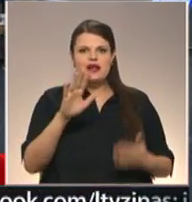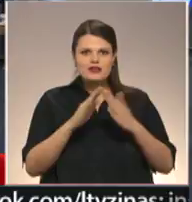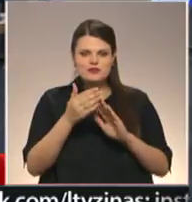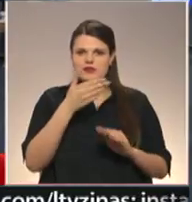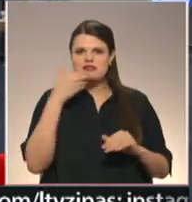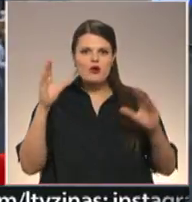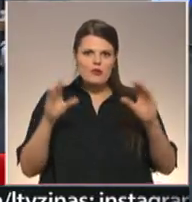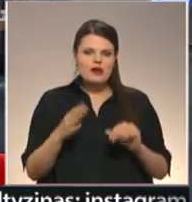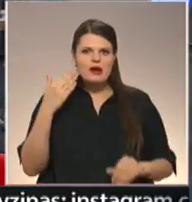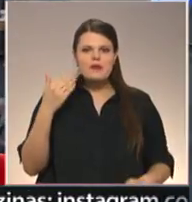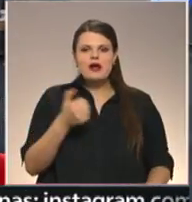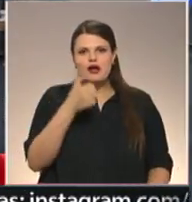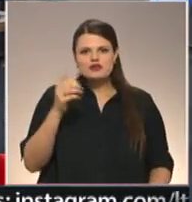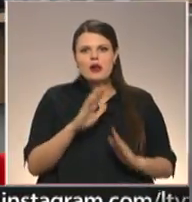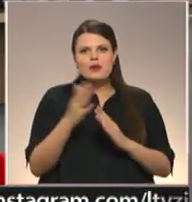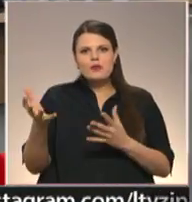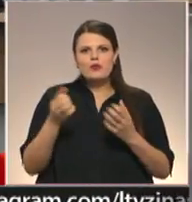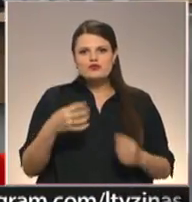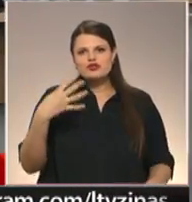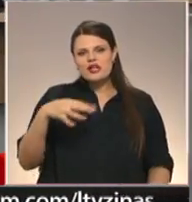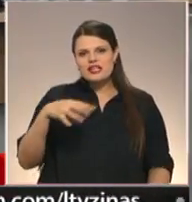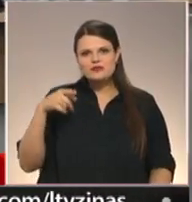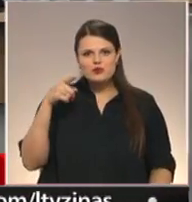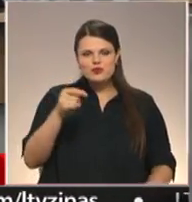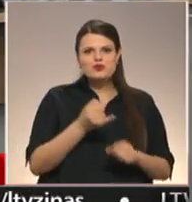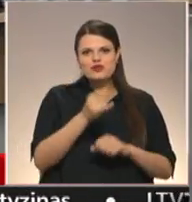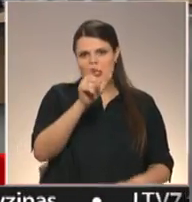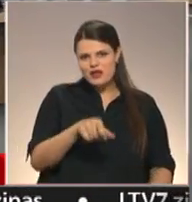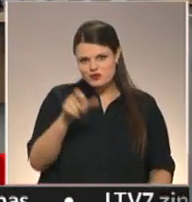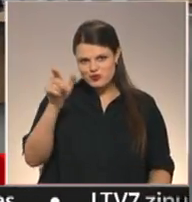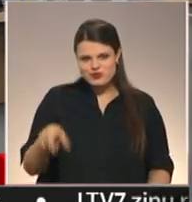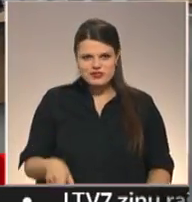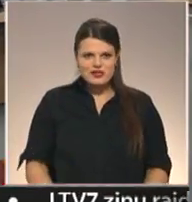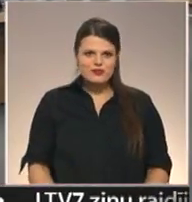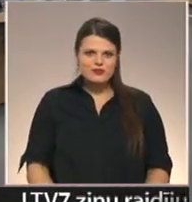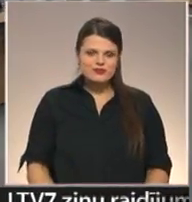nav mazinājusies. Pērn vien bibliotēka uzņēmusi 40 000 ekskursantu.